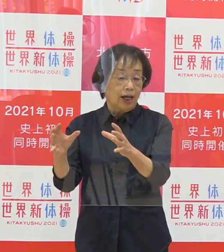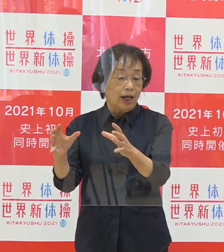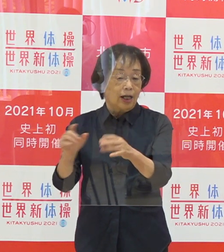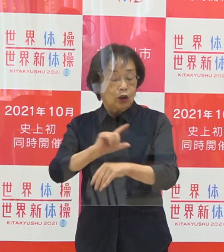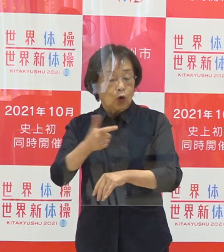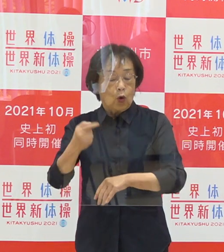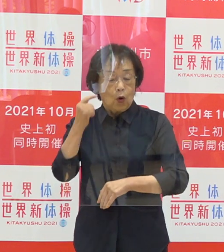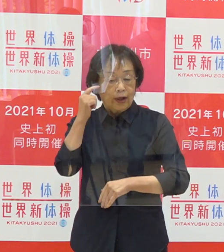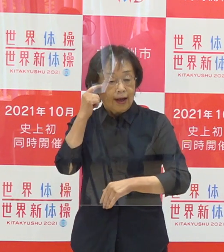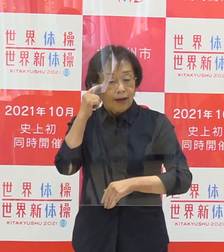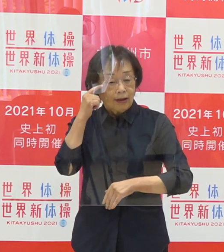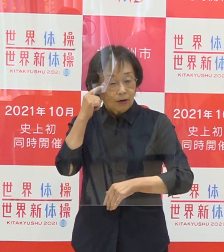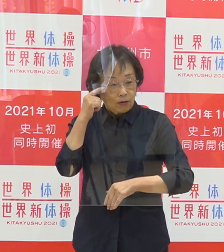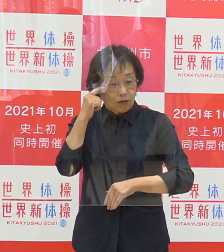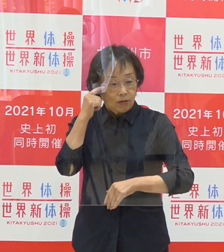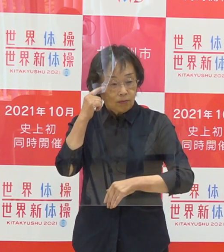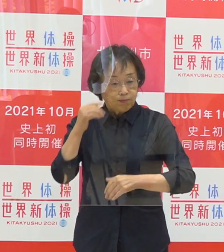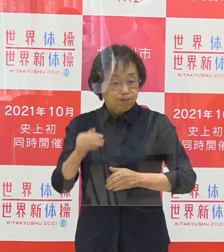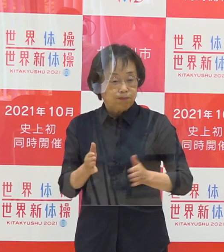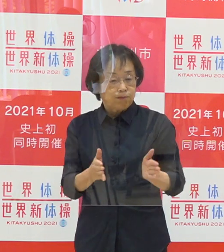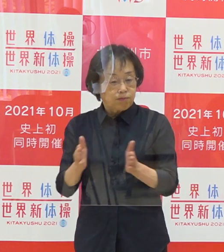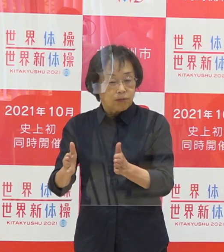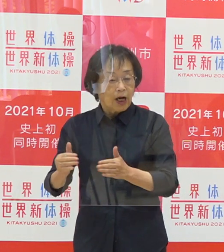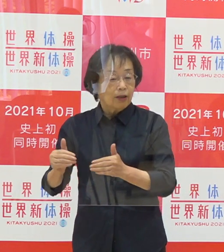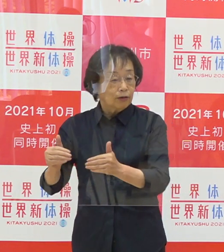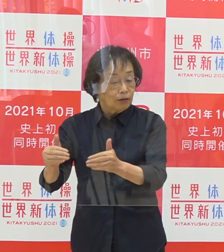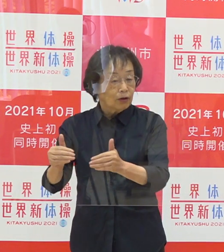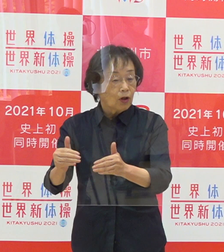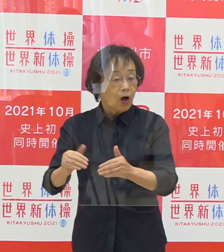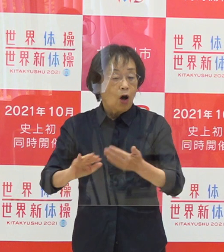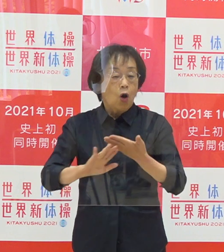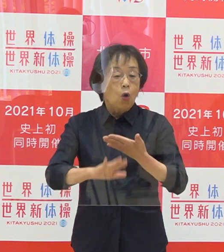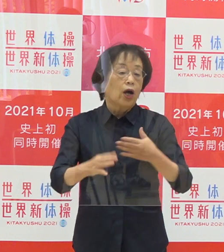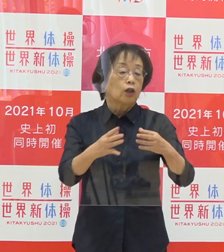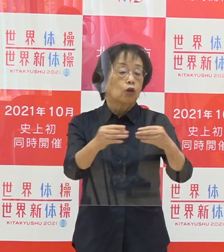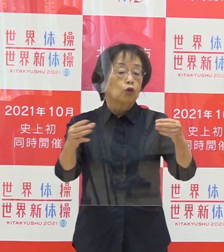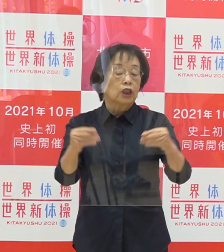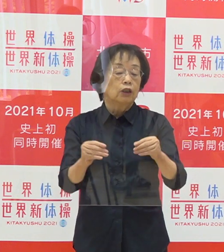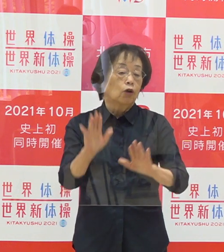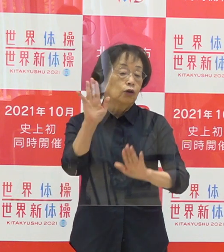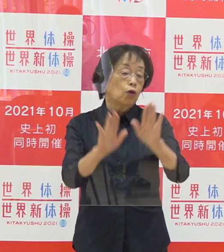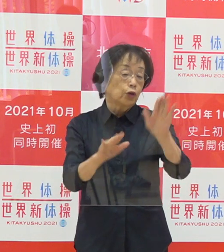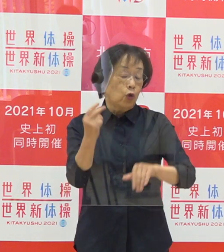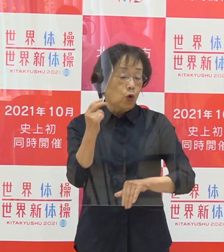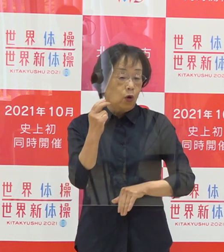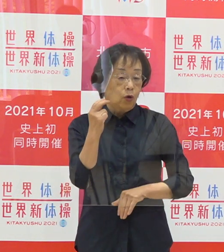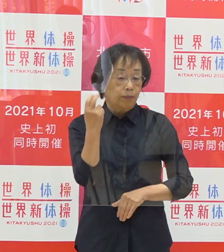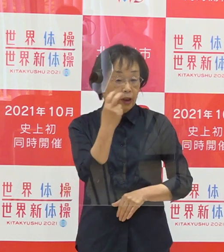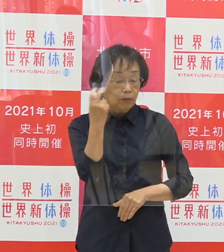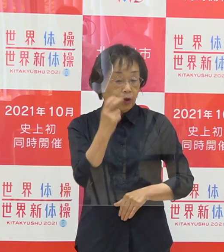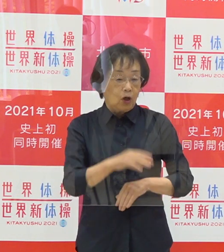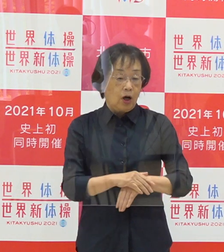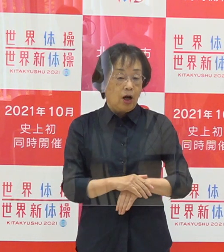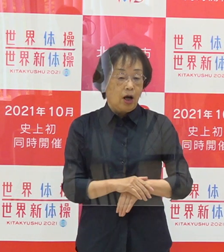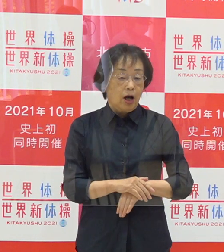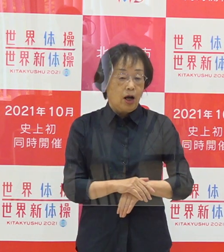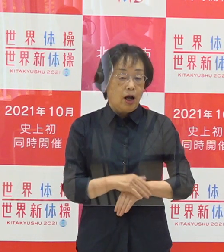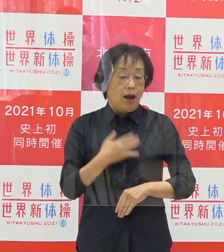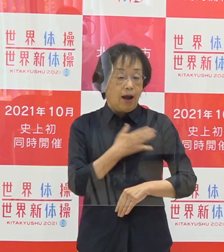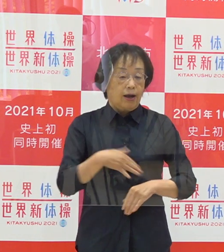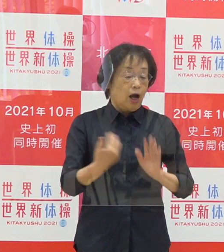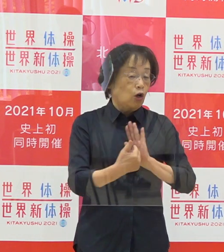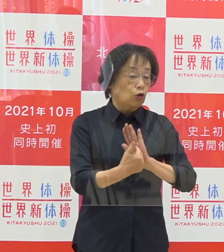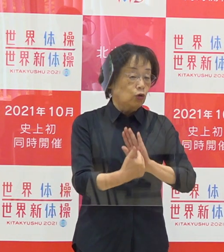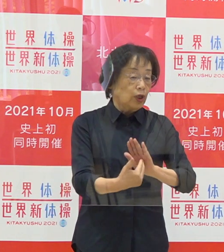討が進んでいると思います。海外の状況などを見ますと、免疫が少しずつ下がってくるという中